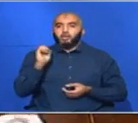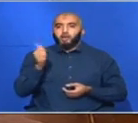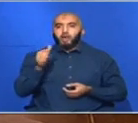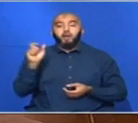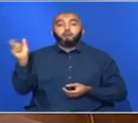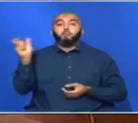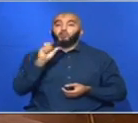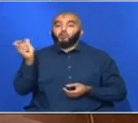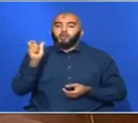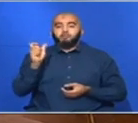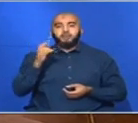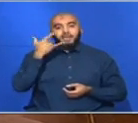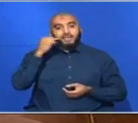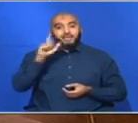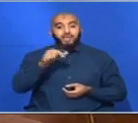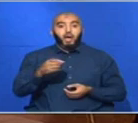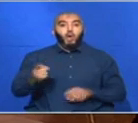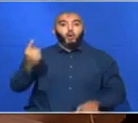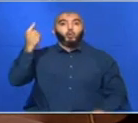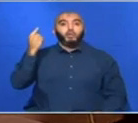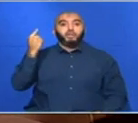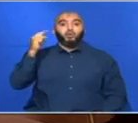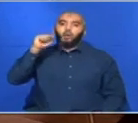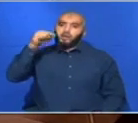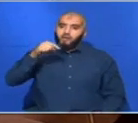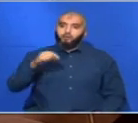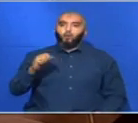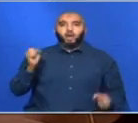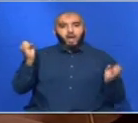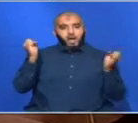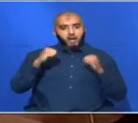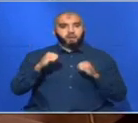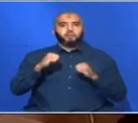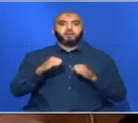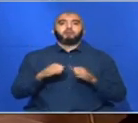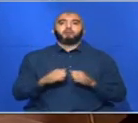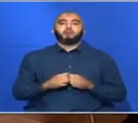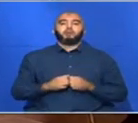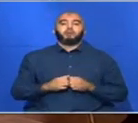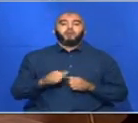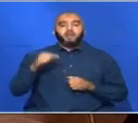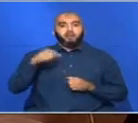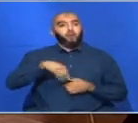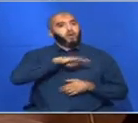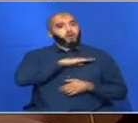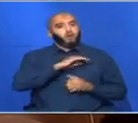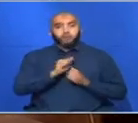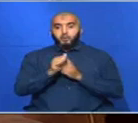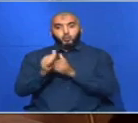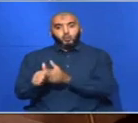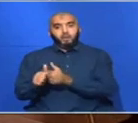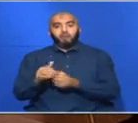ولذلكم الشراكه لها بنود تنظمها وبالتالي اذا كانت شراكه